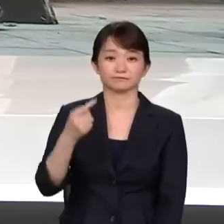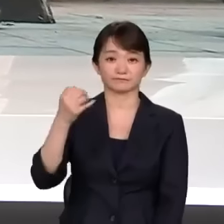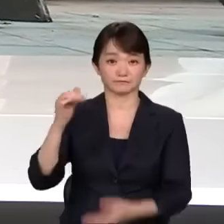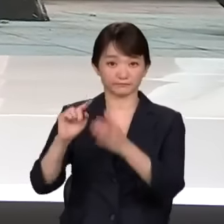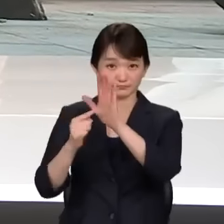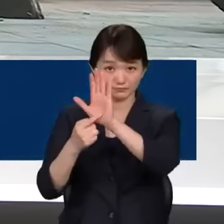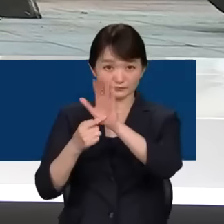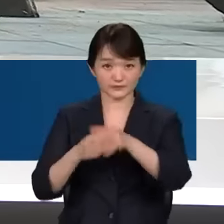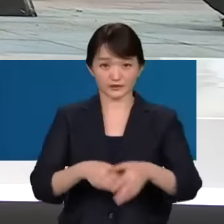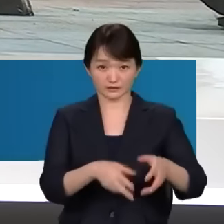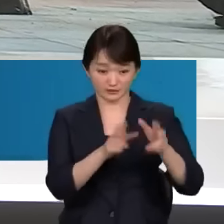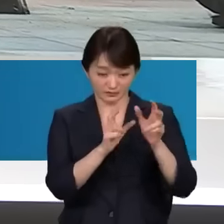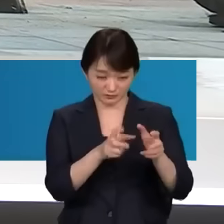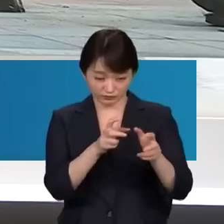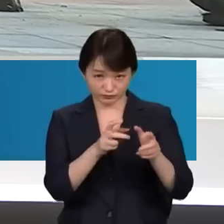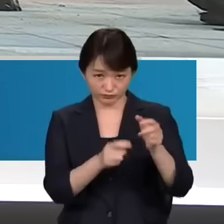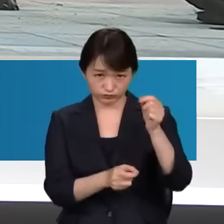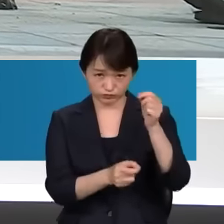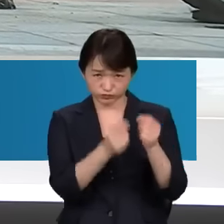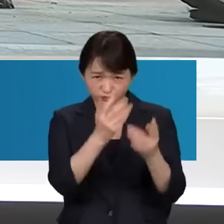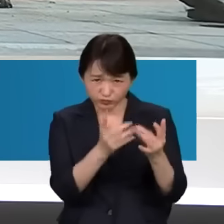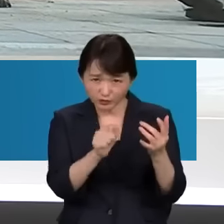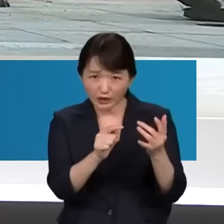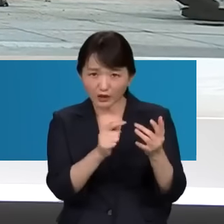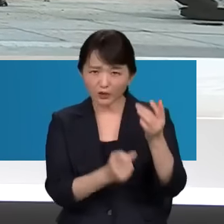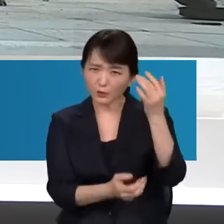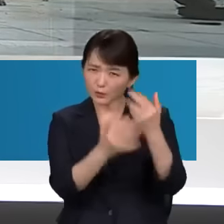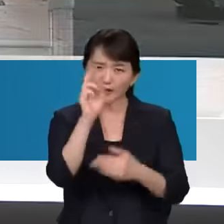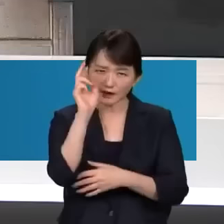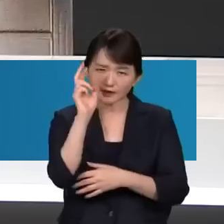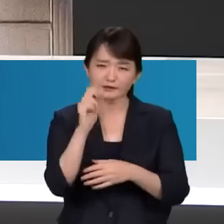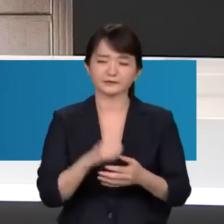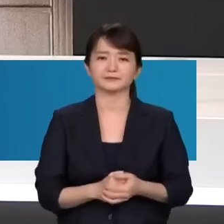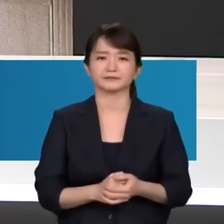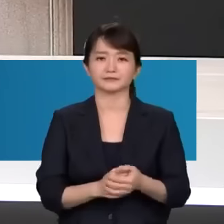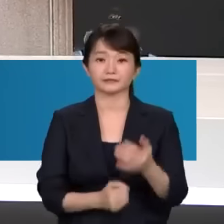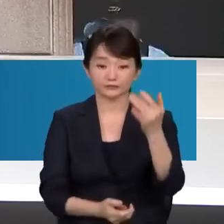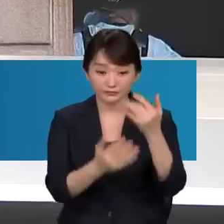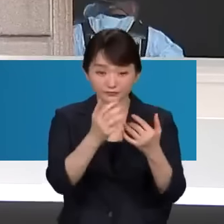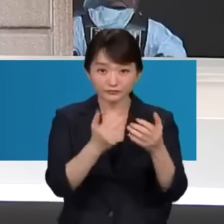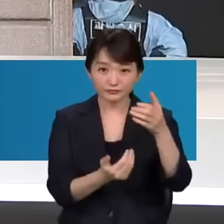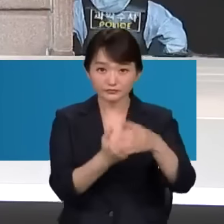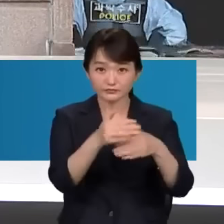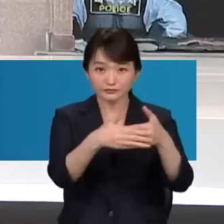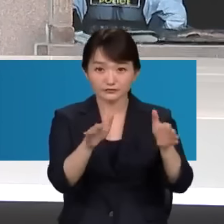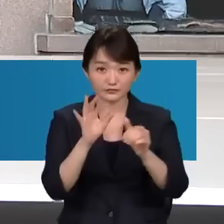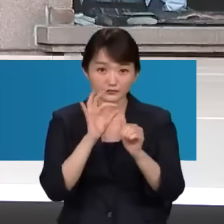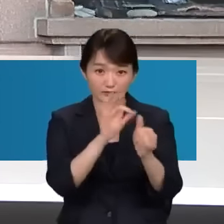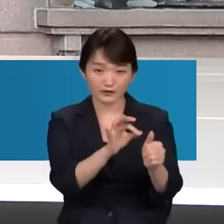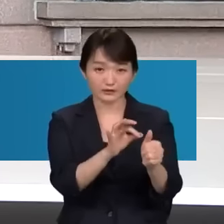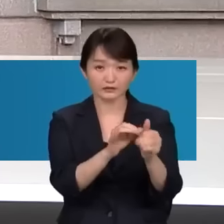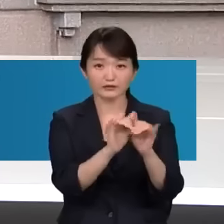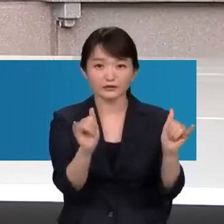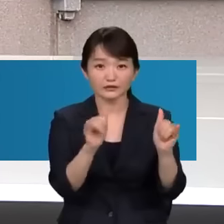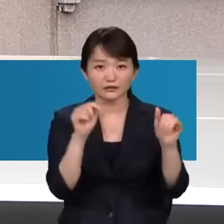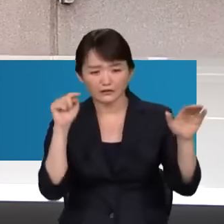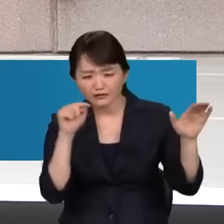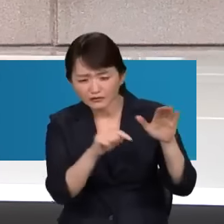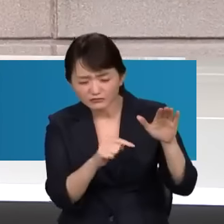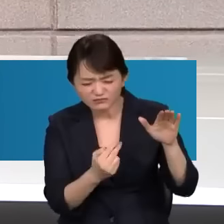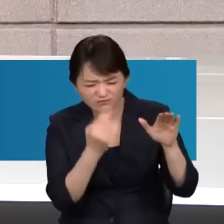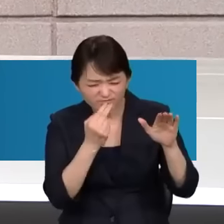소방당국은 에어컨에서 불똥이 떨어지며 불이 난 걸로 추정하고 있습니다. 불이 난 방을 배정받았던 투숙객이 들어가자마자